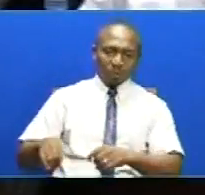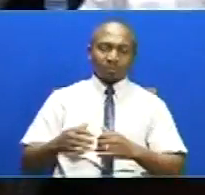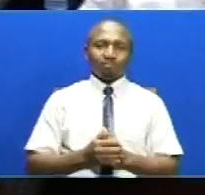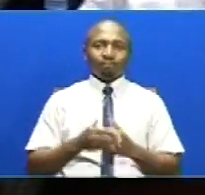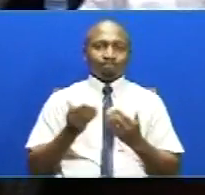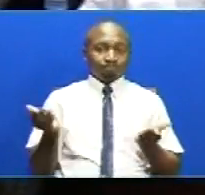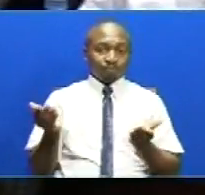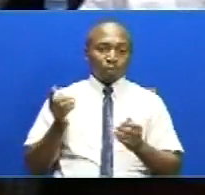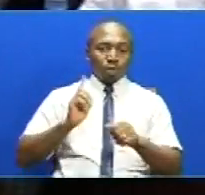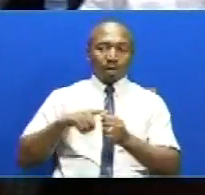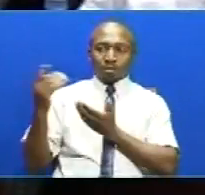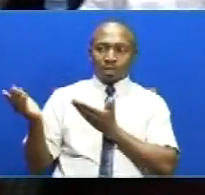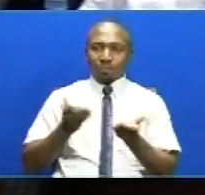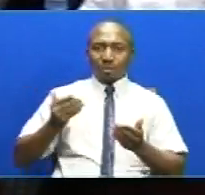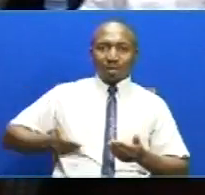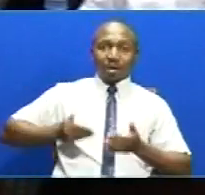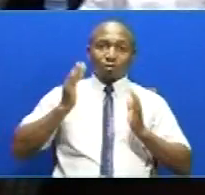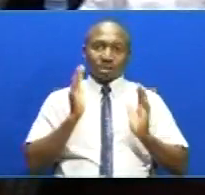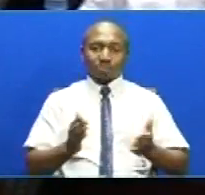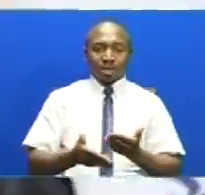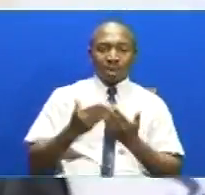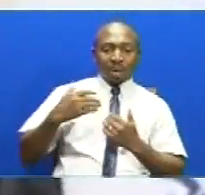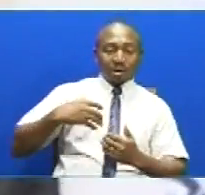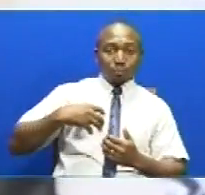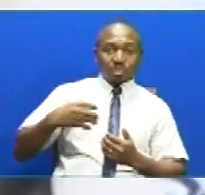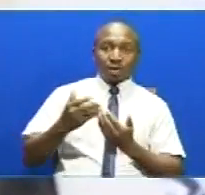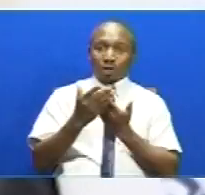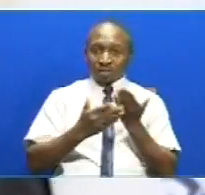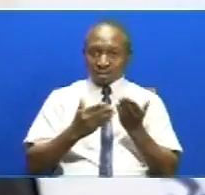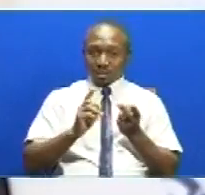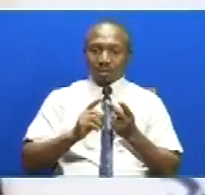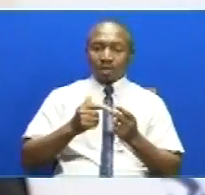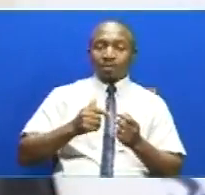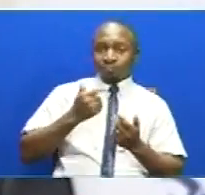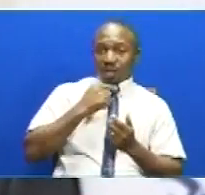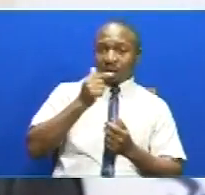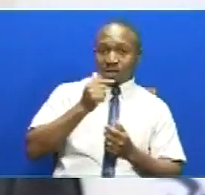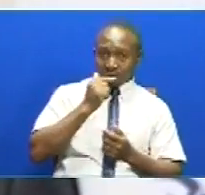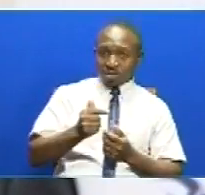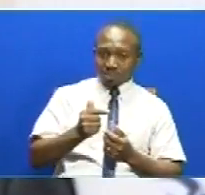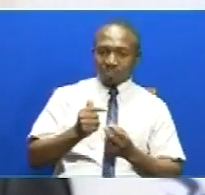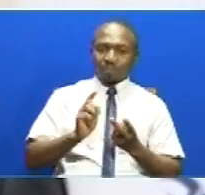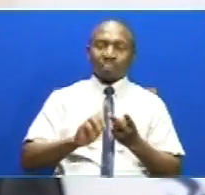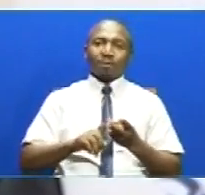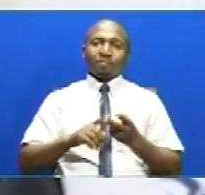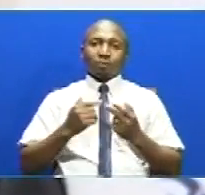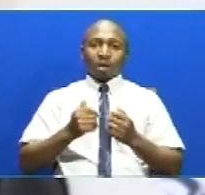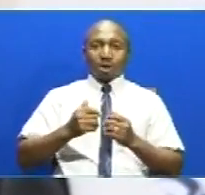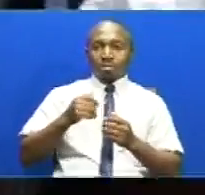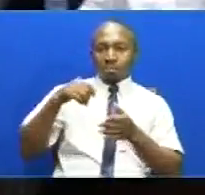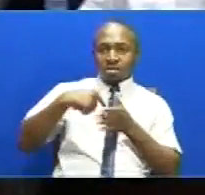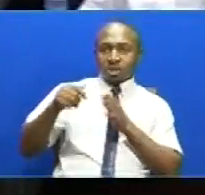Awali akimkaribisha mgeni rasmi, naibu waziri wa Nchi Ofisi ya Rais, Tawala za Mikoa na Serikali za Mitaa, TAMISEMI